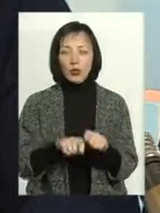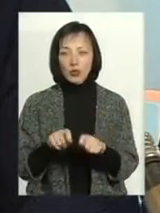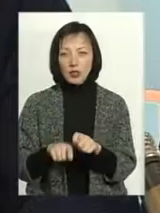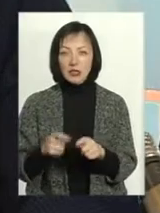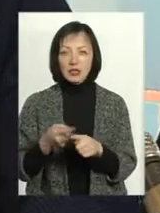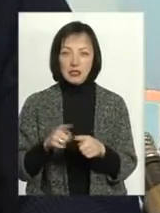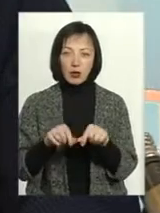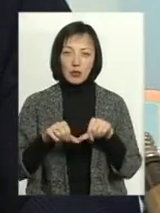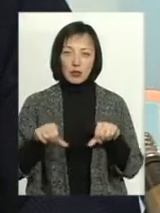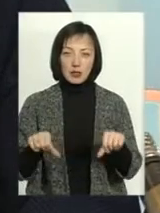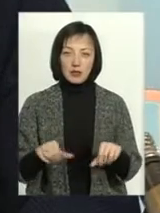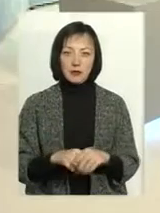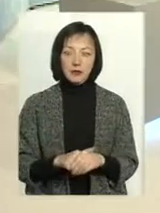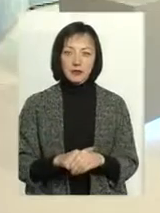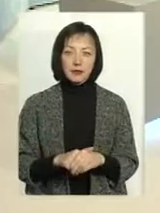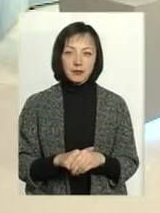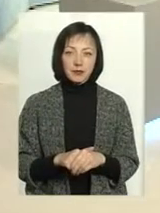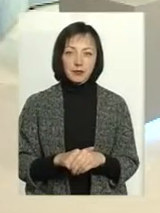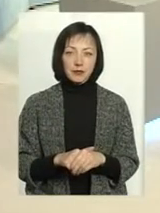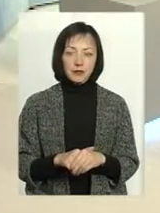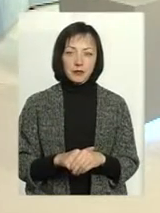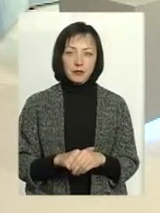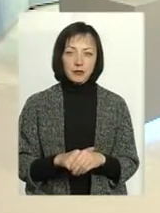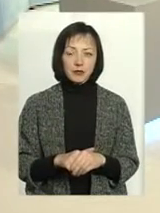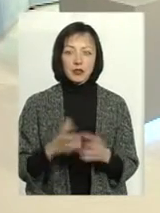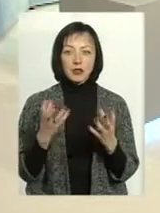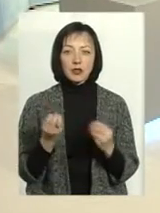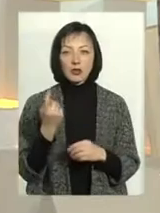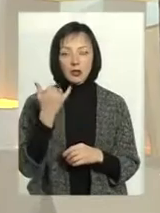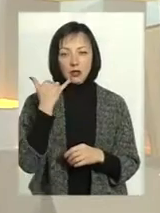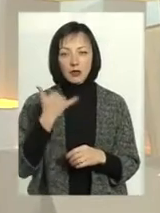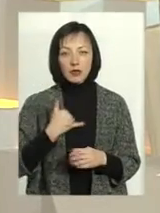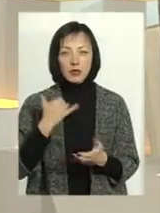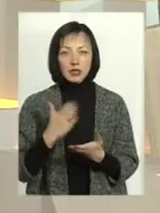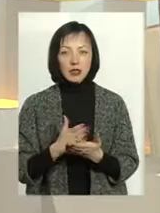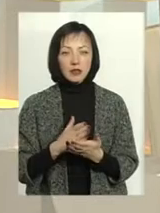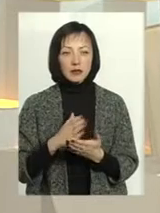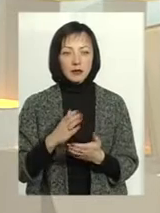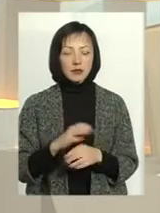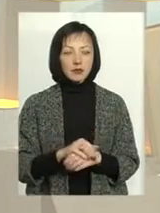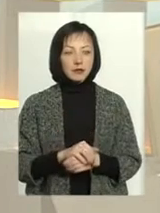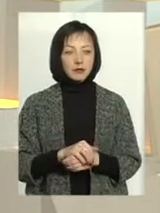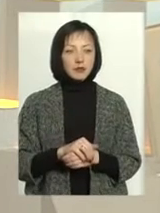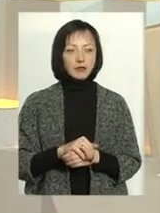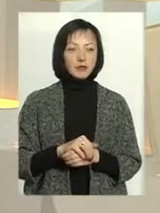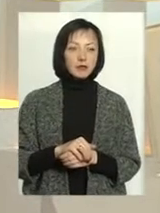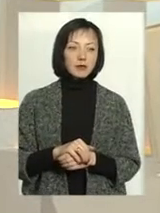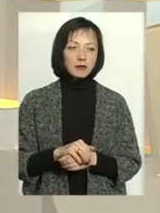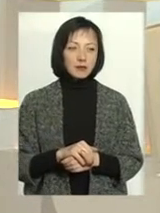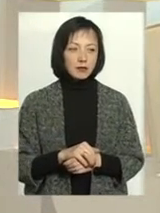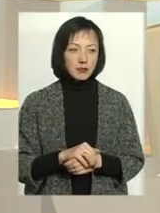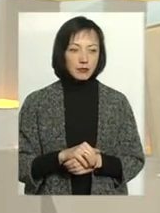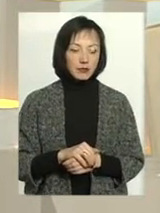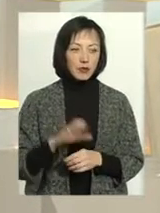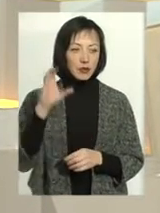ця комісія. Так. У нас є ще один телефонний дзвінок. 61 90 60.